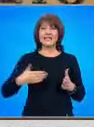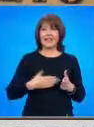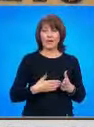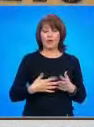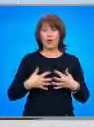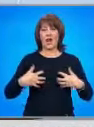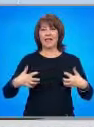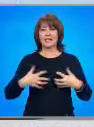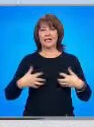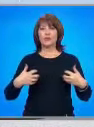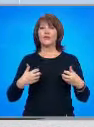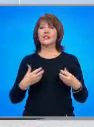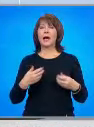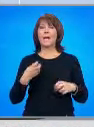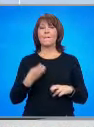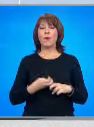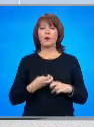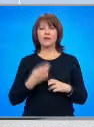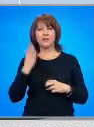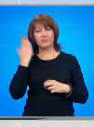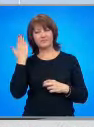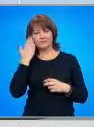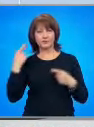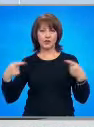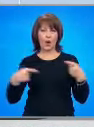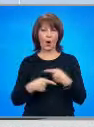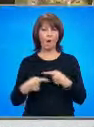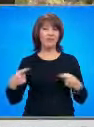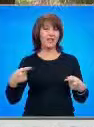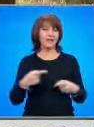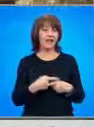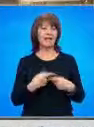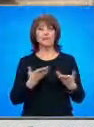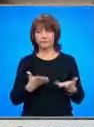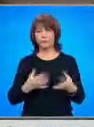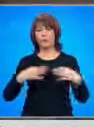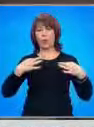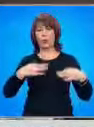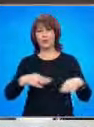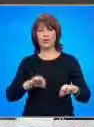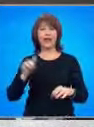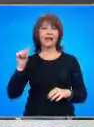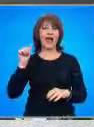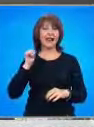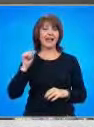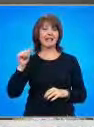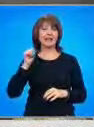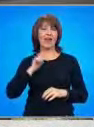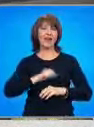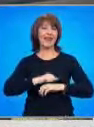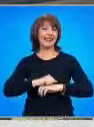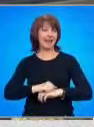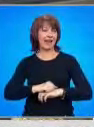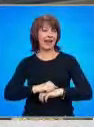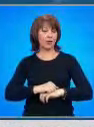на Александровска болница. След взаимните обвинения през последните дни се стигна до освобождаване на Атанас Атанасов като директор на